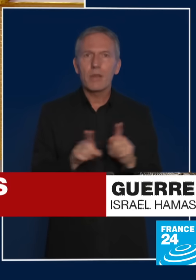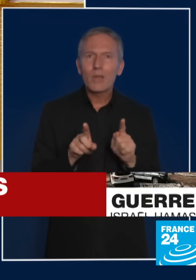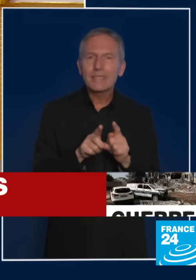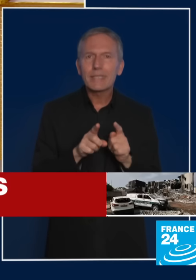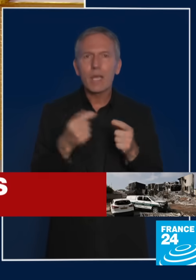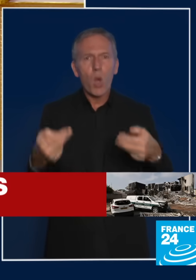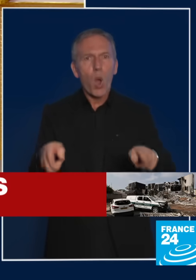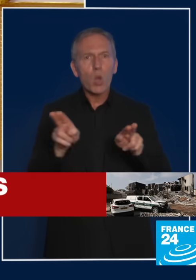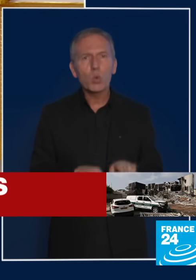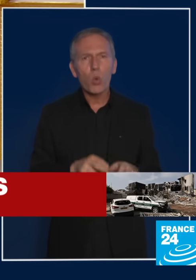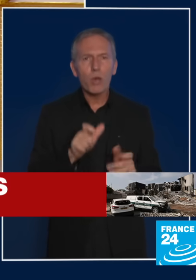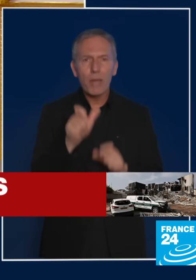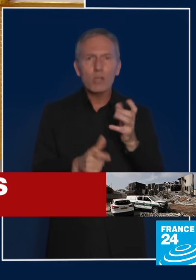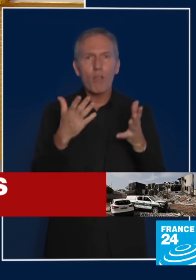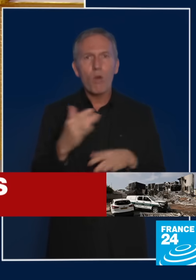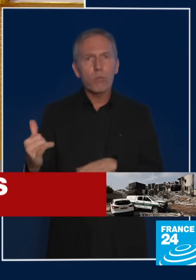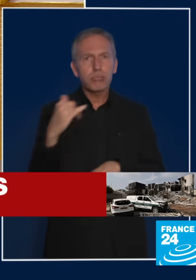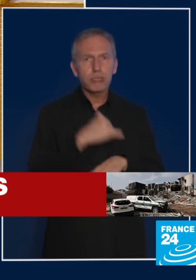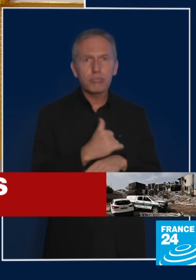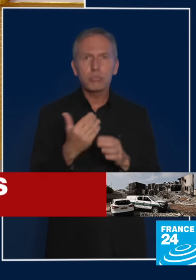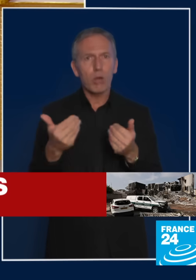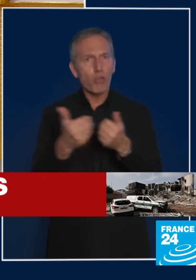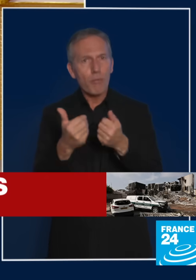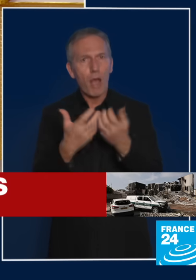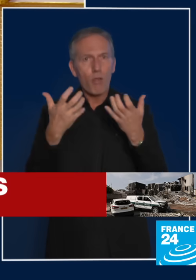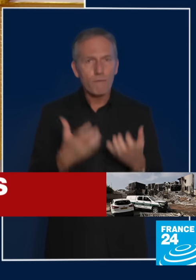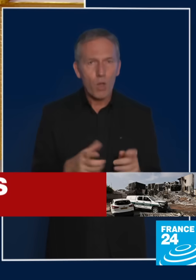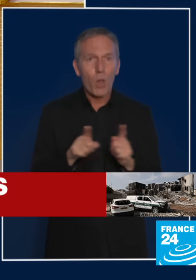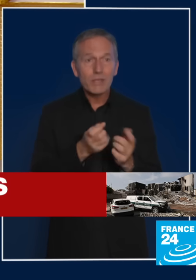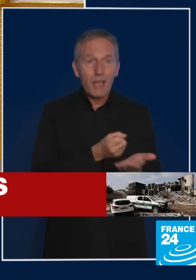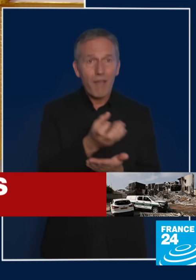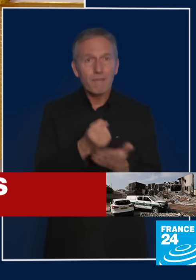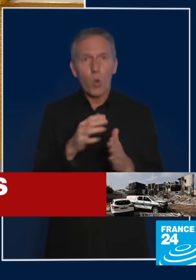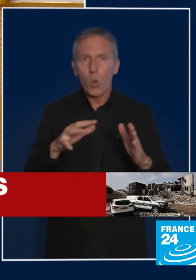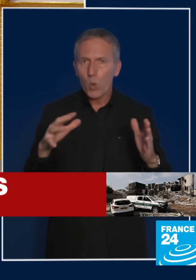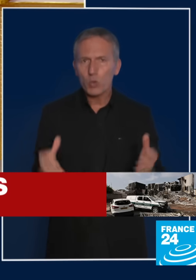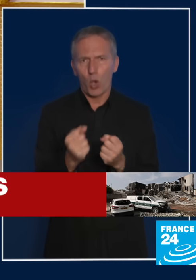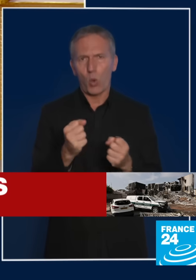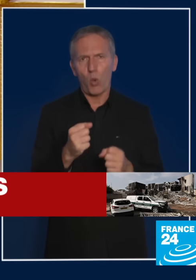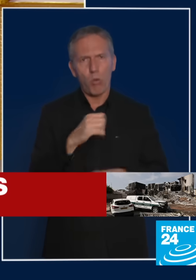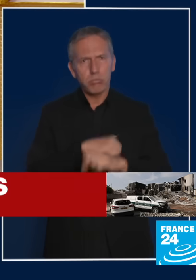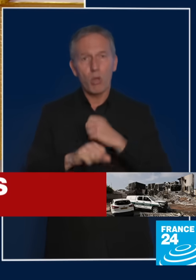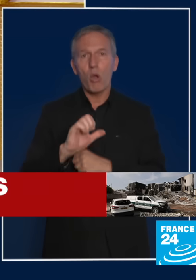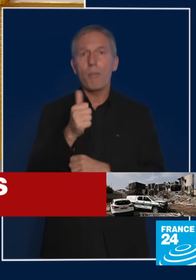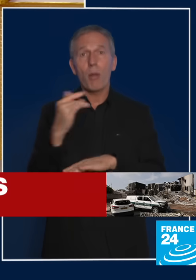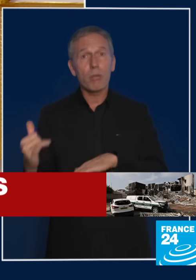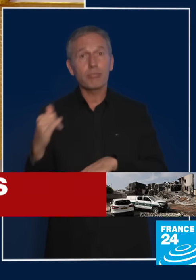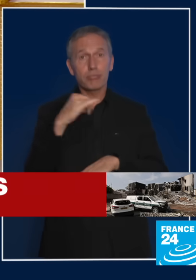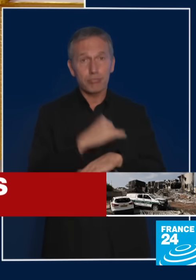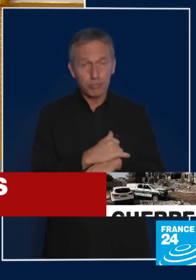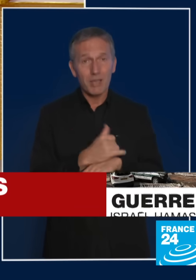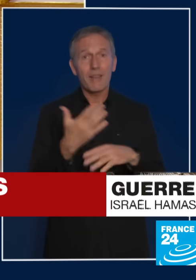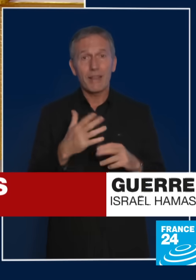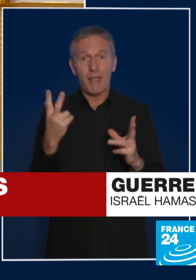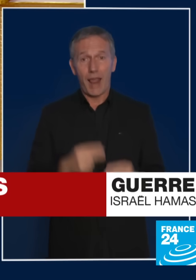rapatriment à tous ceux qui le souhaitent et le demandent et informer et secourir un premier vol affraité